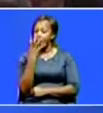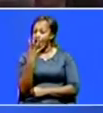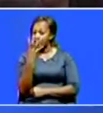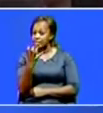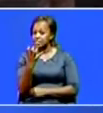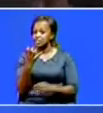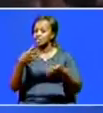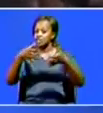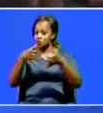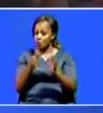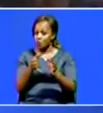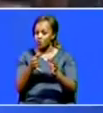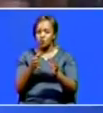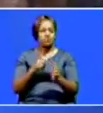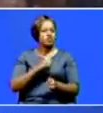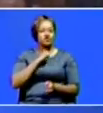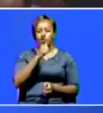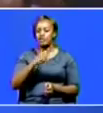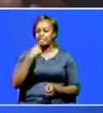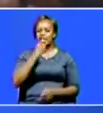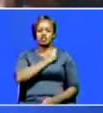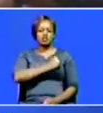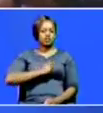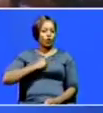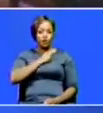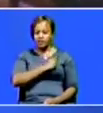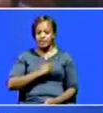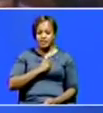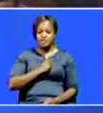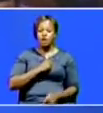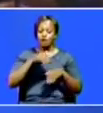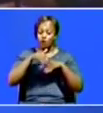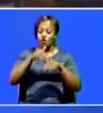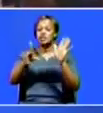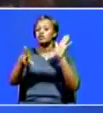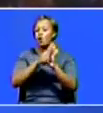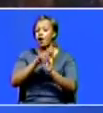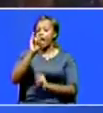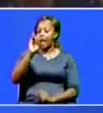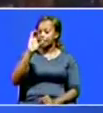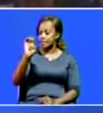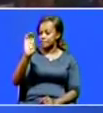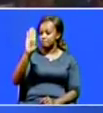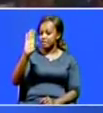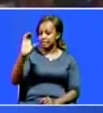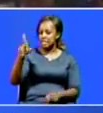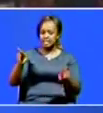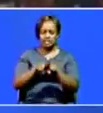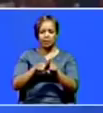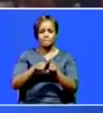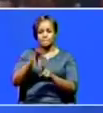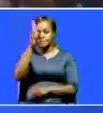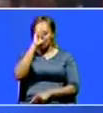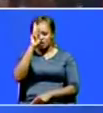Democratic Movement, we will not apologize for upholding the law. How IBC na polisi walikuwa wanajifanya waoni